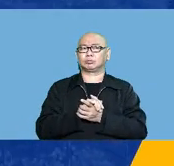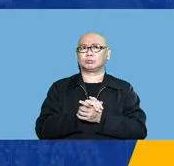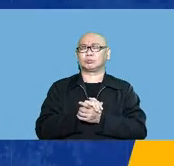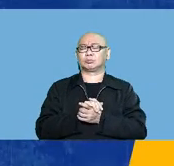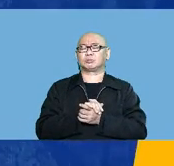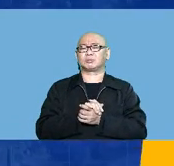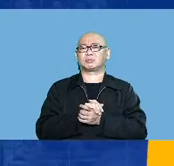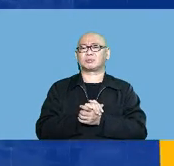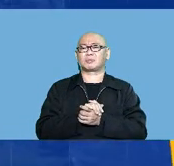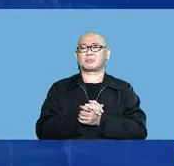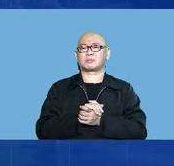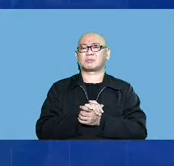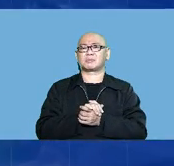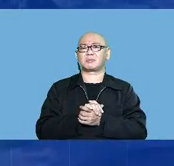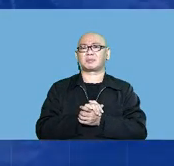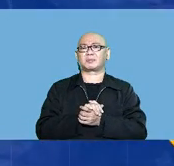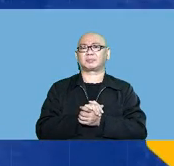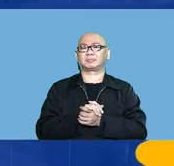MRI jantung.